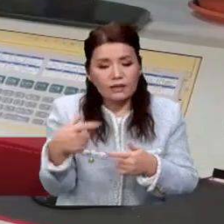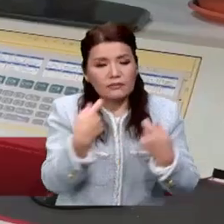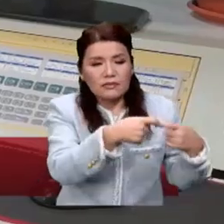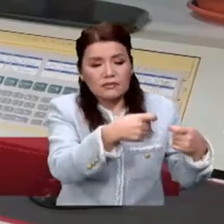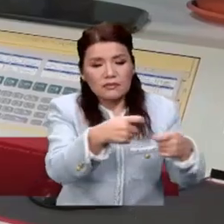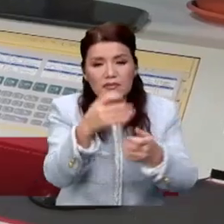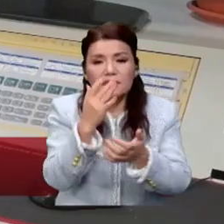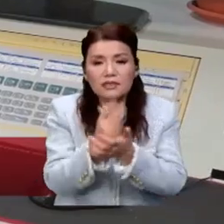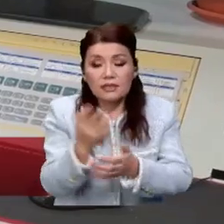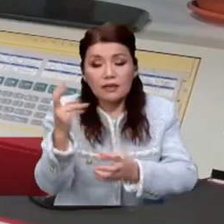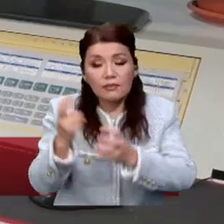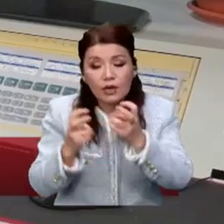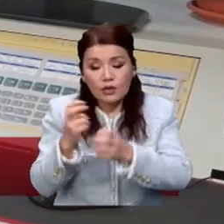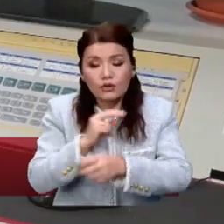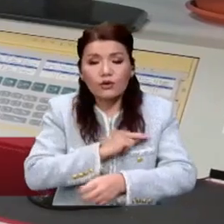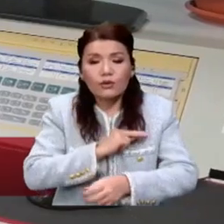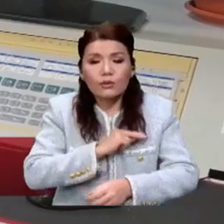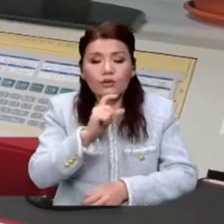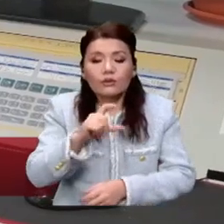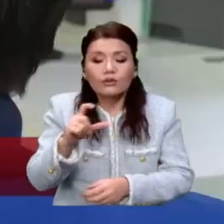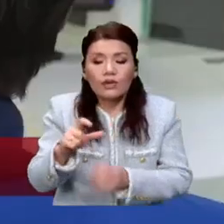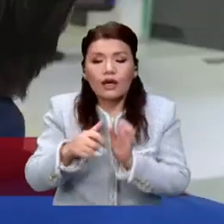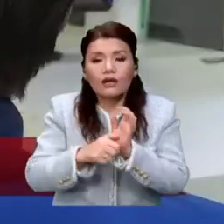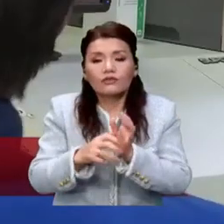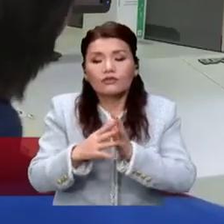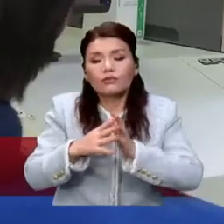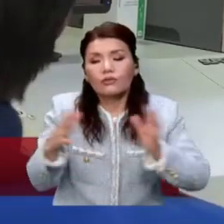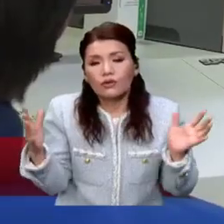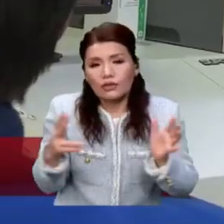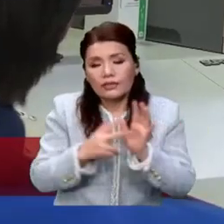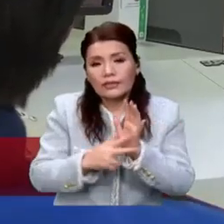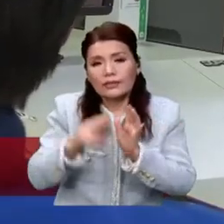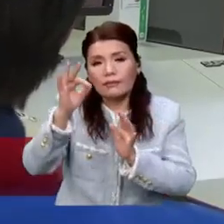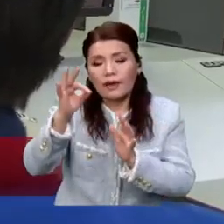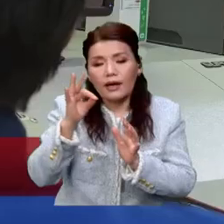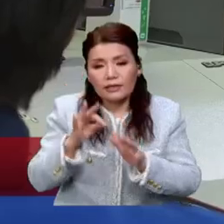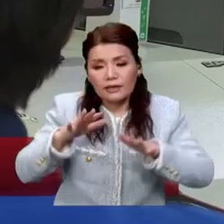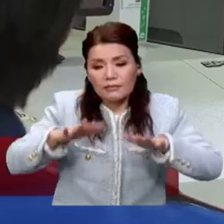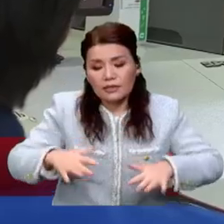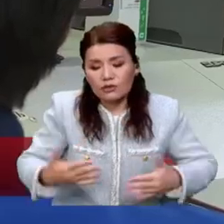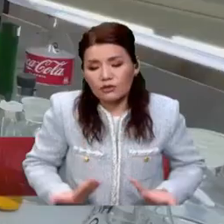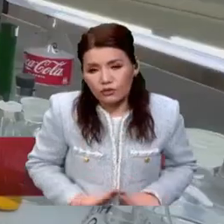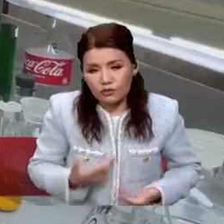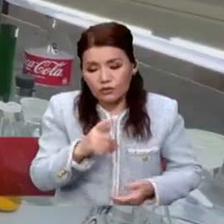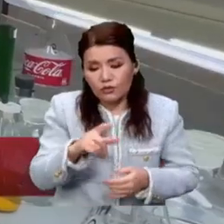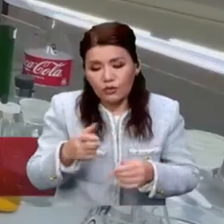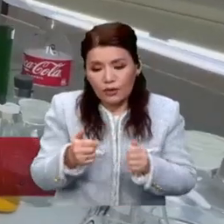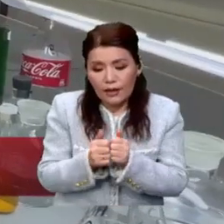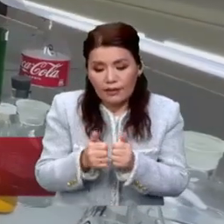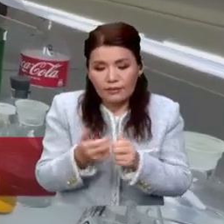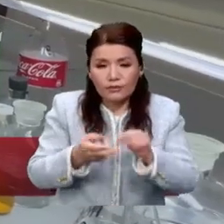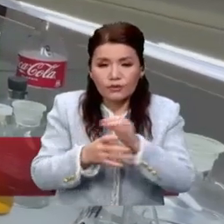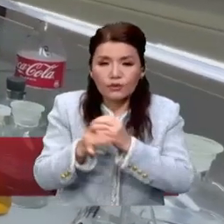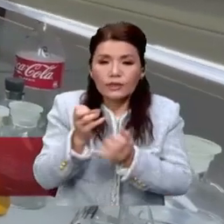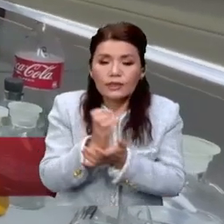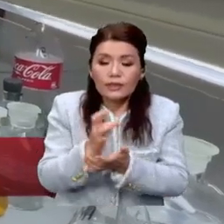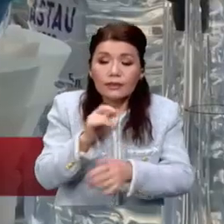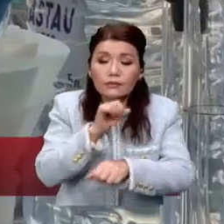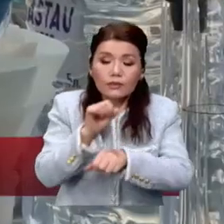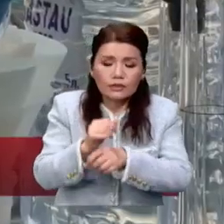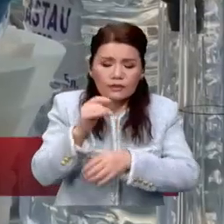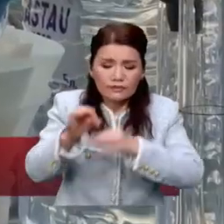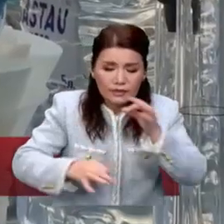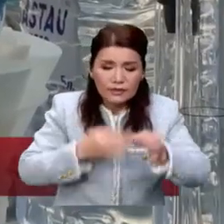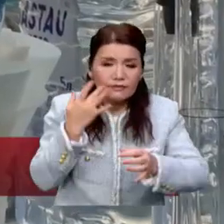Ал зауыттағы жұмысшылар саны қазір 600-ден асқан. Оның 80% жергілікті тұрғындар. Өндіріс ошағында зертханалық бөлімде тоқтаусыз жұмыс істеп